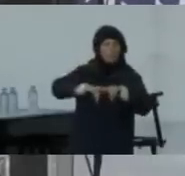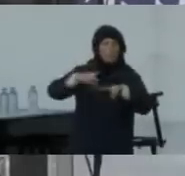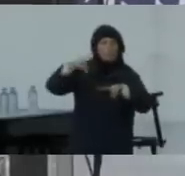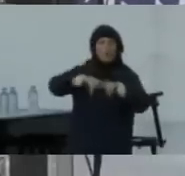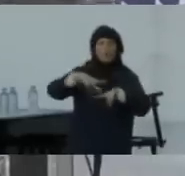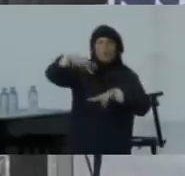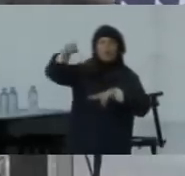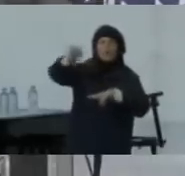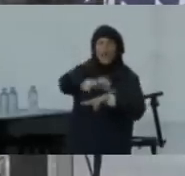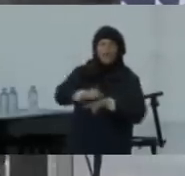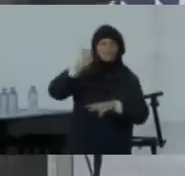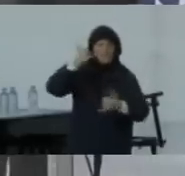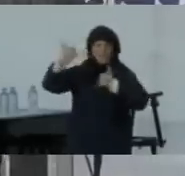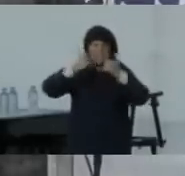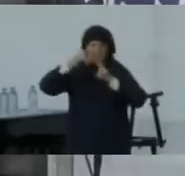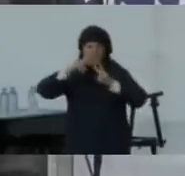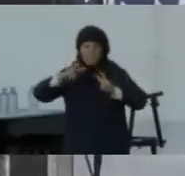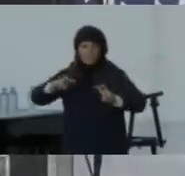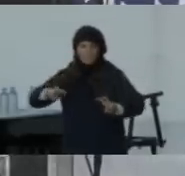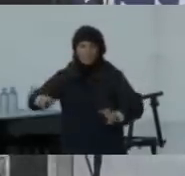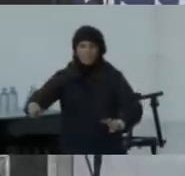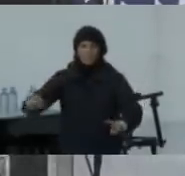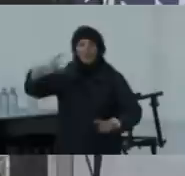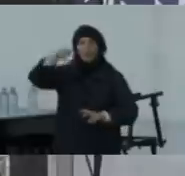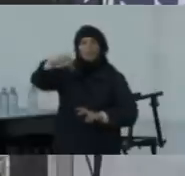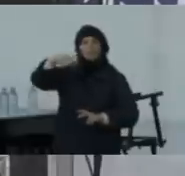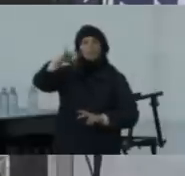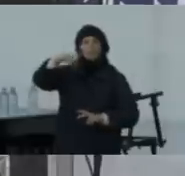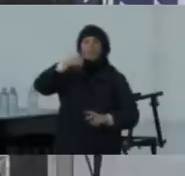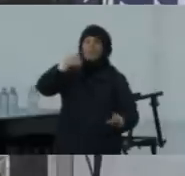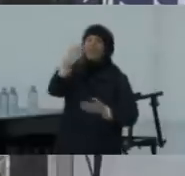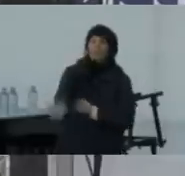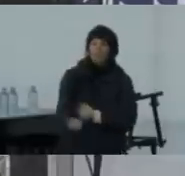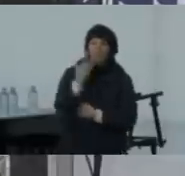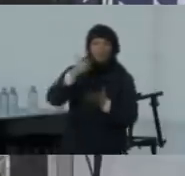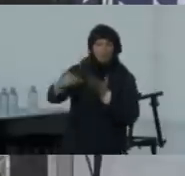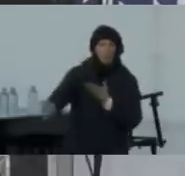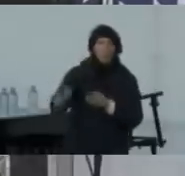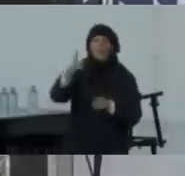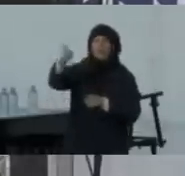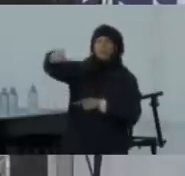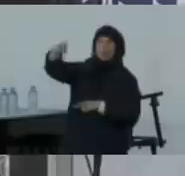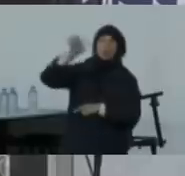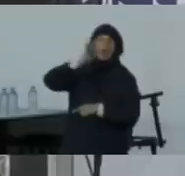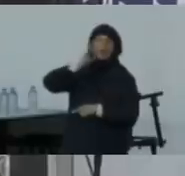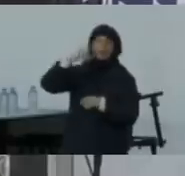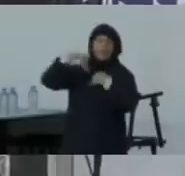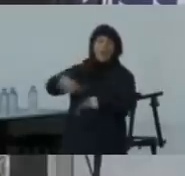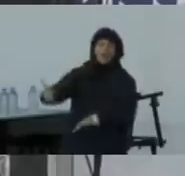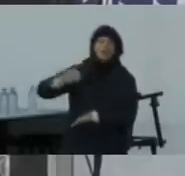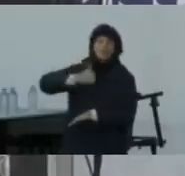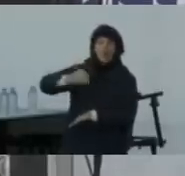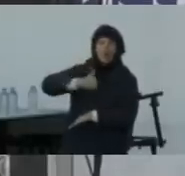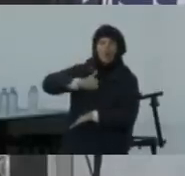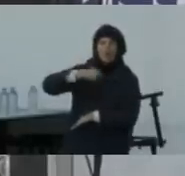delle intercettazioni telefoniche con Mancino. Non lo voglio, no, rimarrai da solo Napolitano, la tradirai